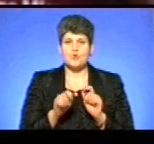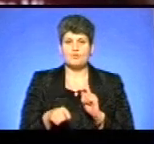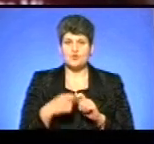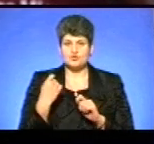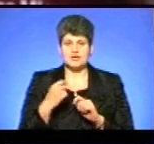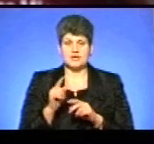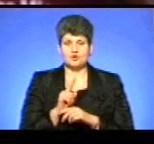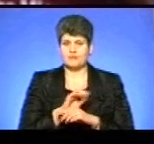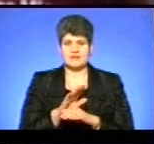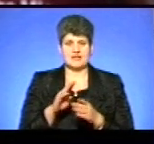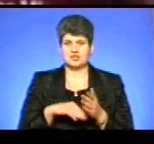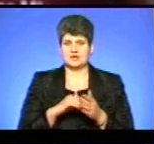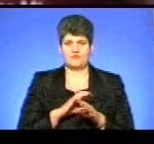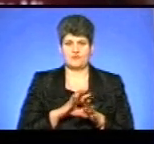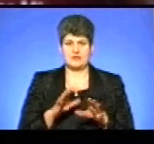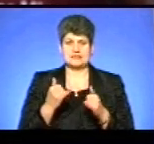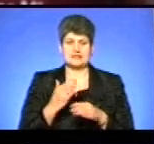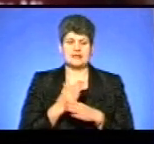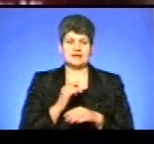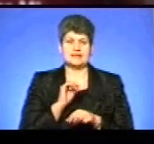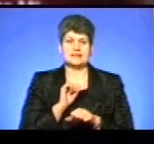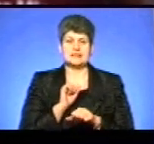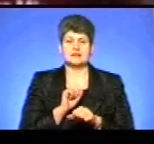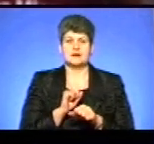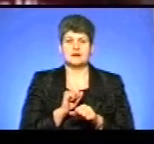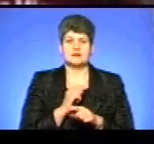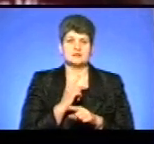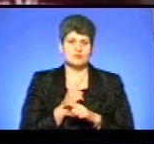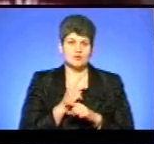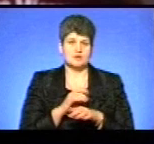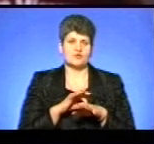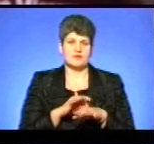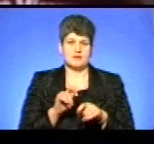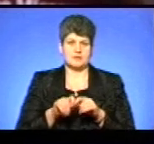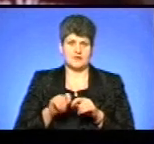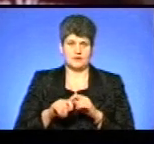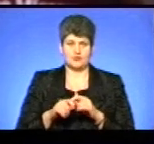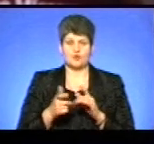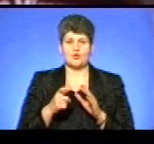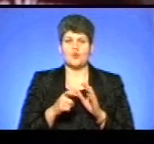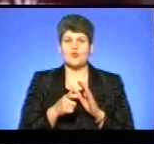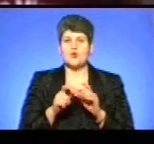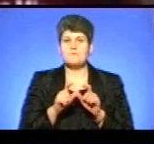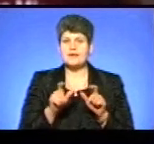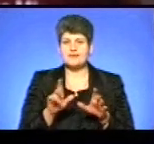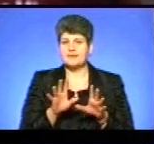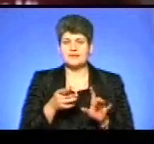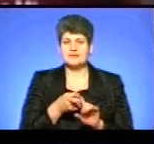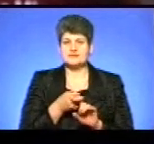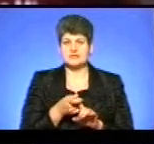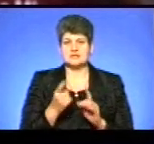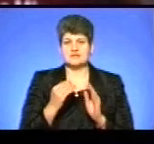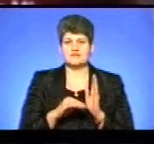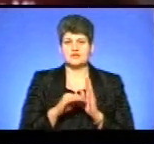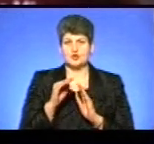діє мораторій на проведення планових та позапланових перевірок об'єктів, які не відносяться до високого